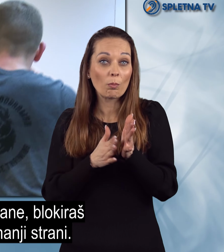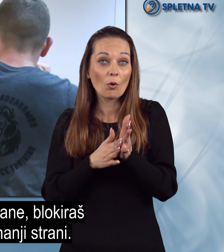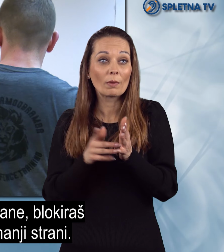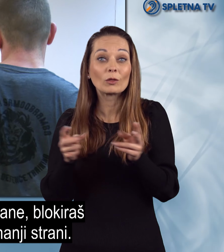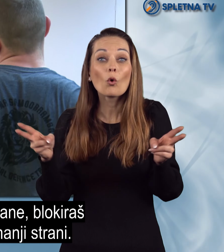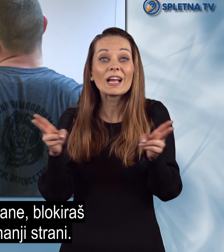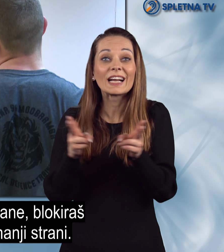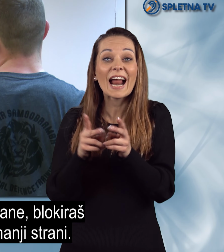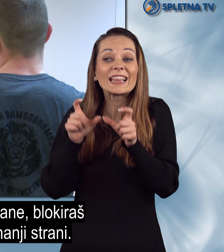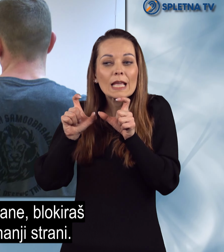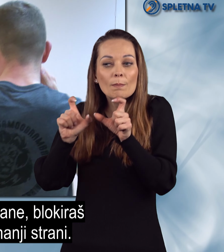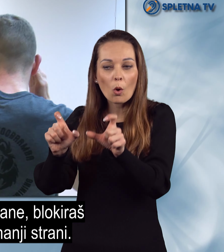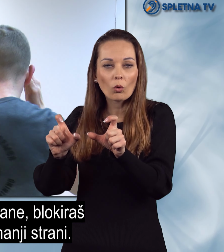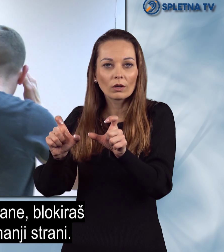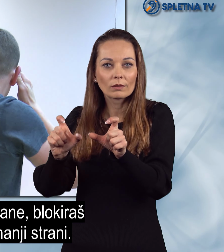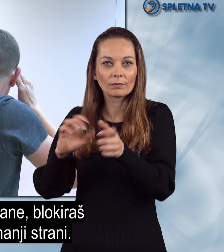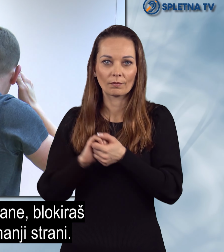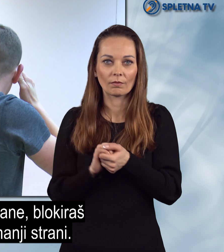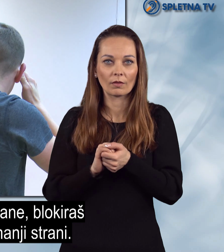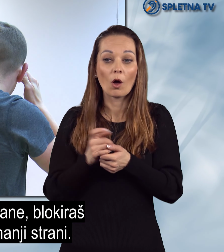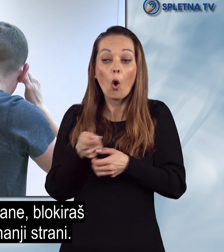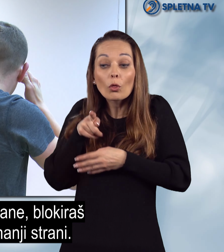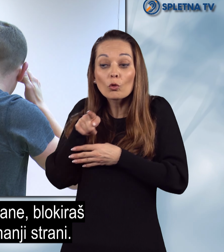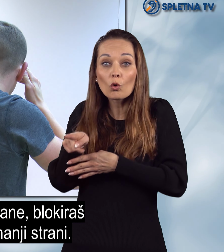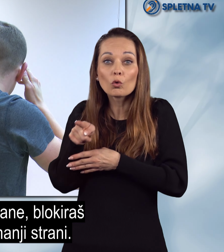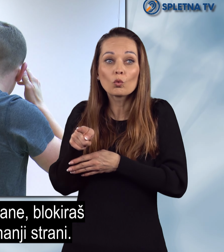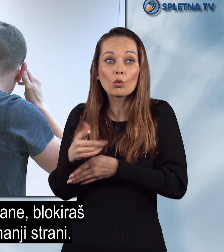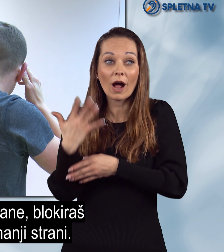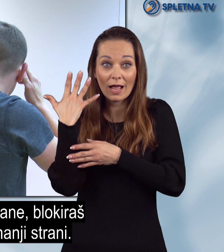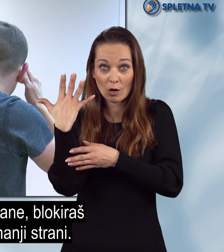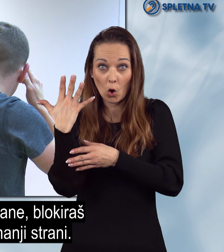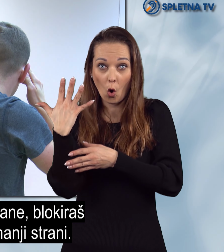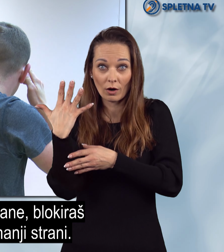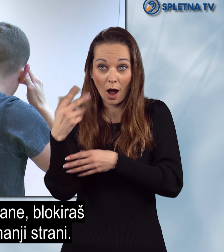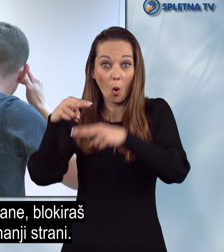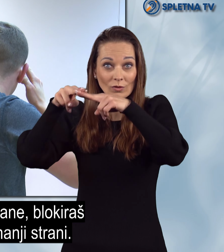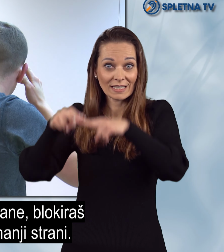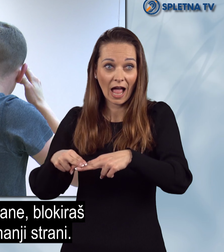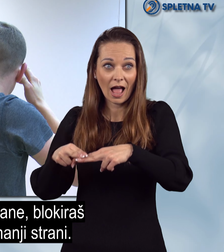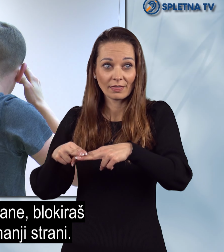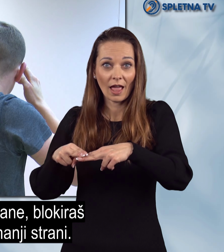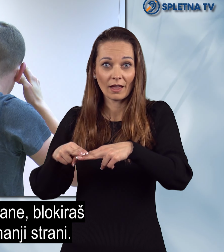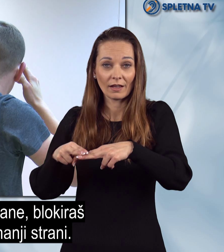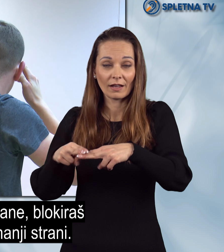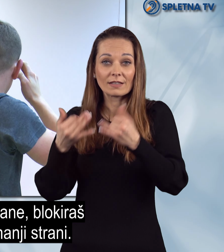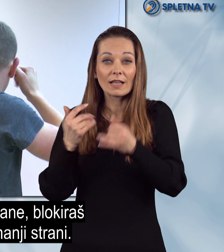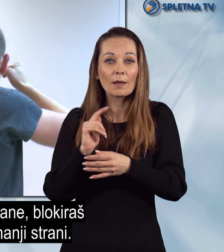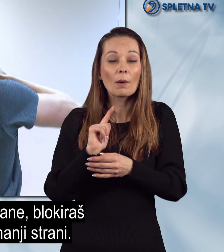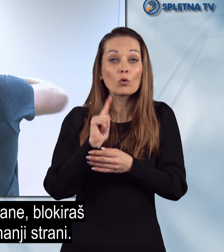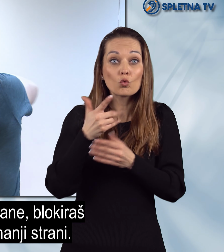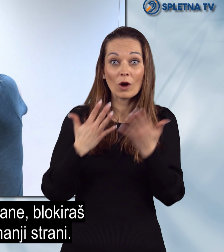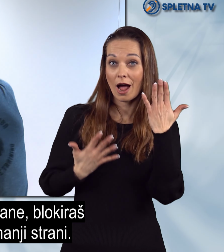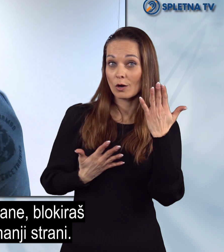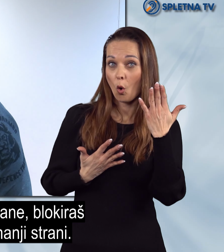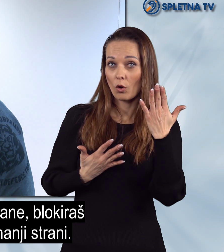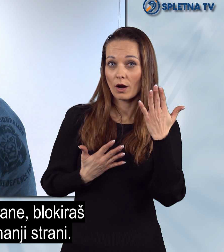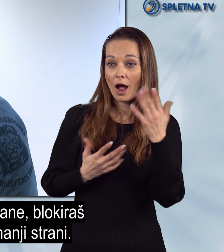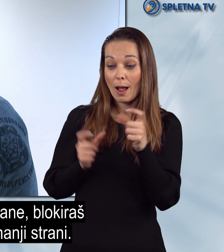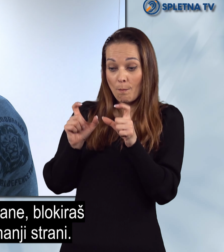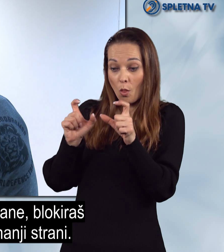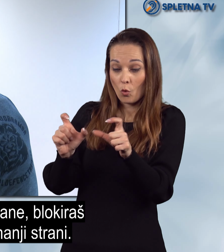se pravi, to je kratki blok, ustavi se, se pravi, od tu, roka tu ostane, vidi, kak druga roka